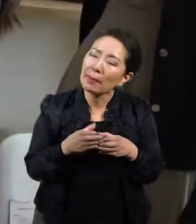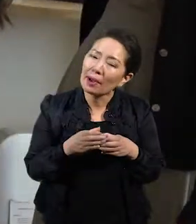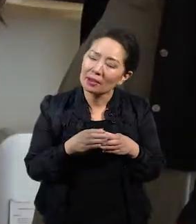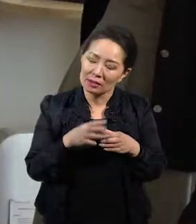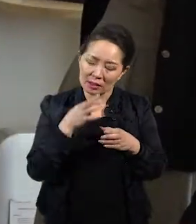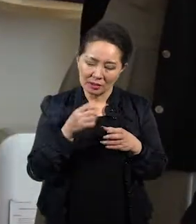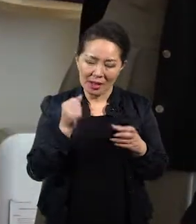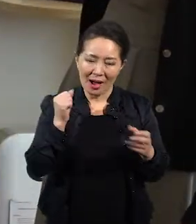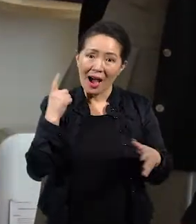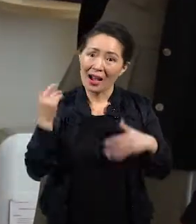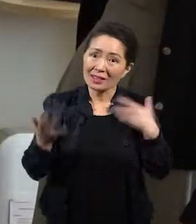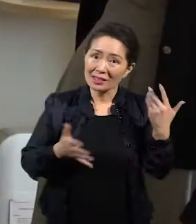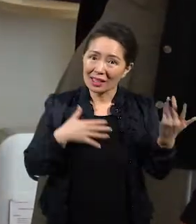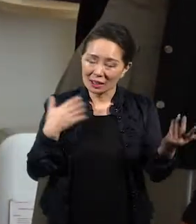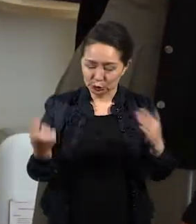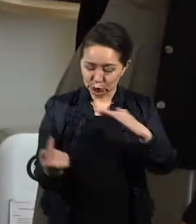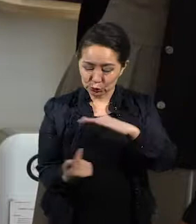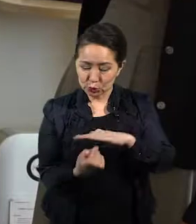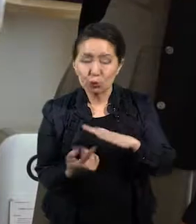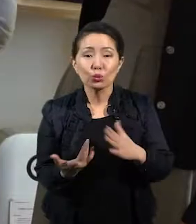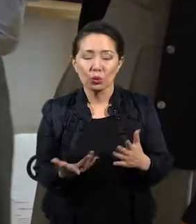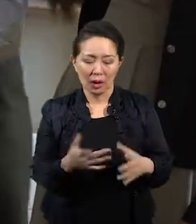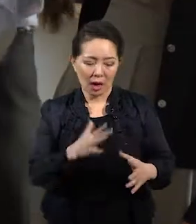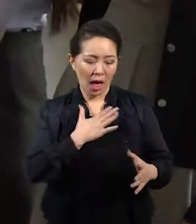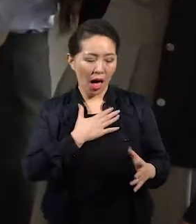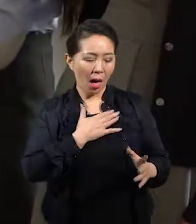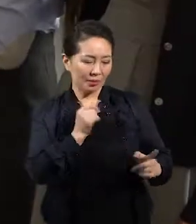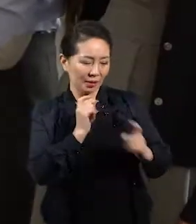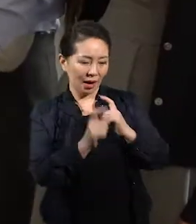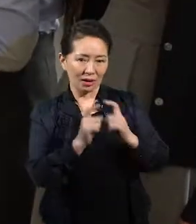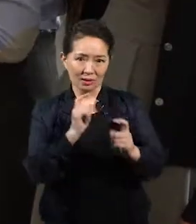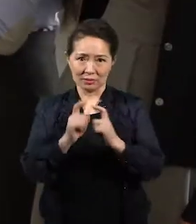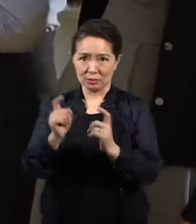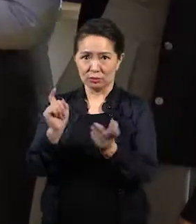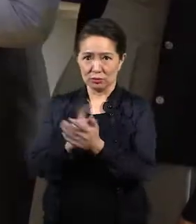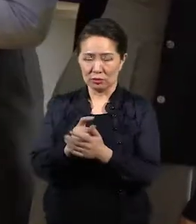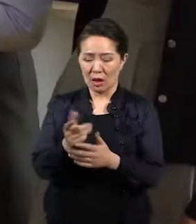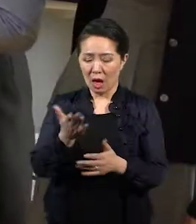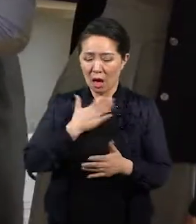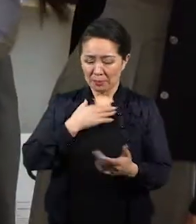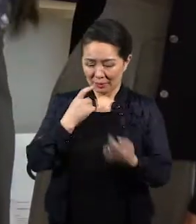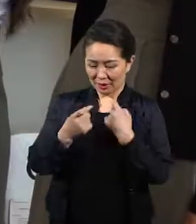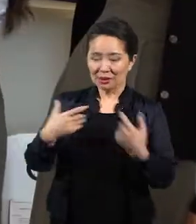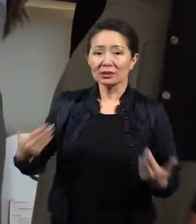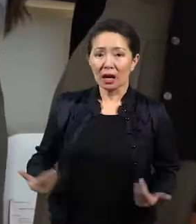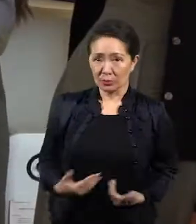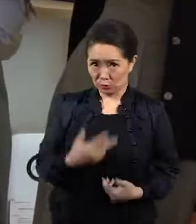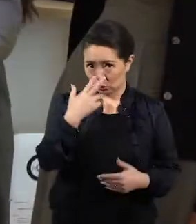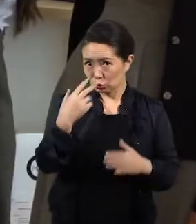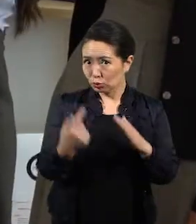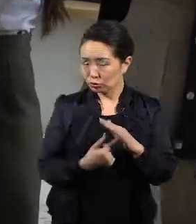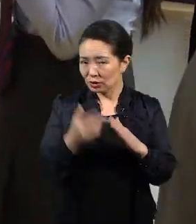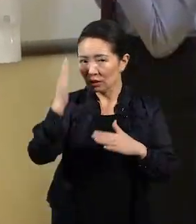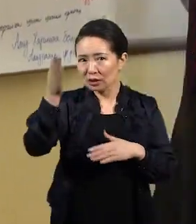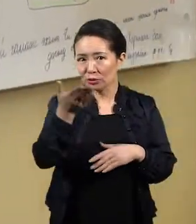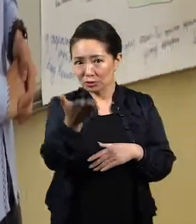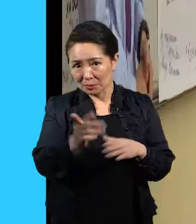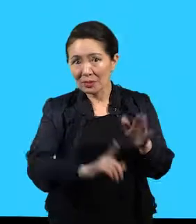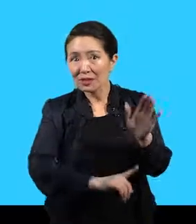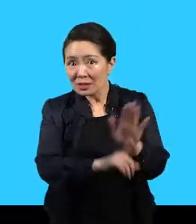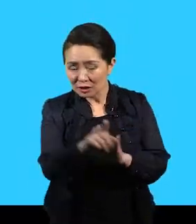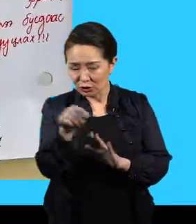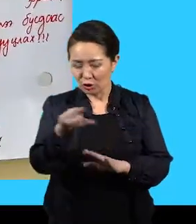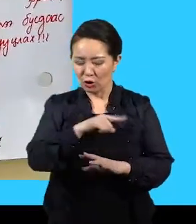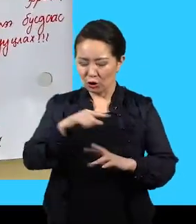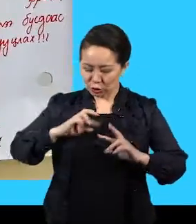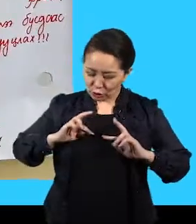зүйлүүд аз жаргалын үндэс бол одоо амьд харилцаа. Тэгээд амьд харилцаа бол амьдралын үндэс. Тэгээд ирээдүйд чамаас эхлэн чи өөрийгөө өөрчлөн цаг